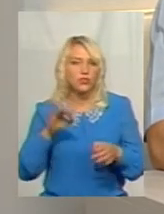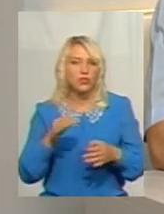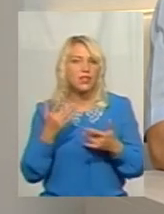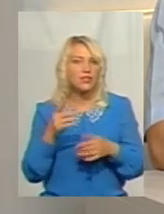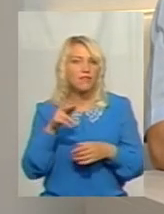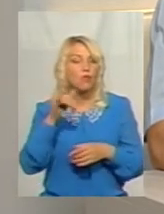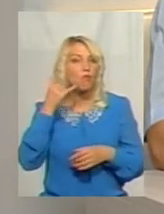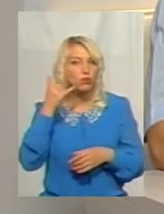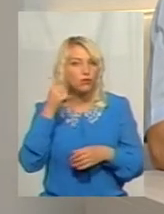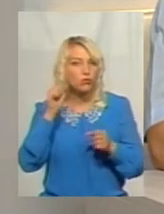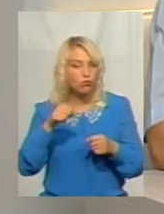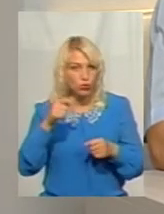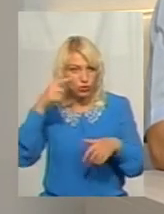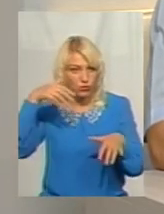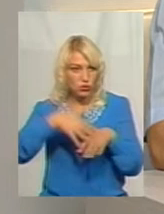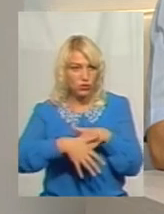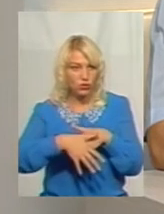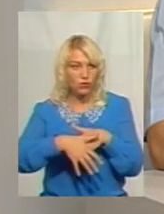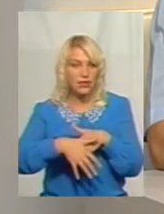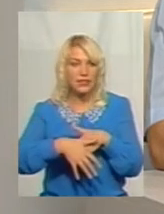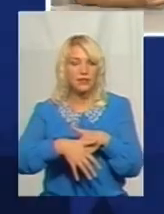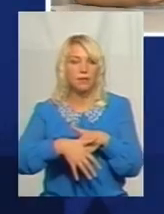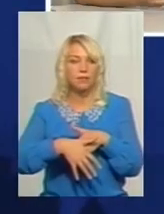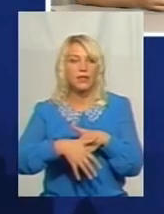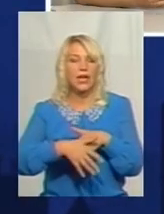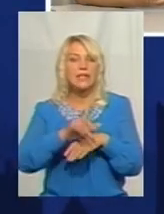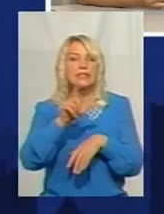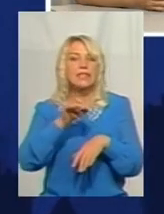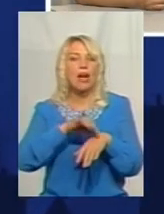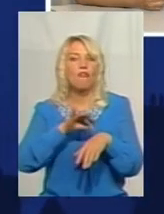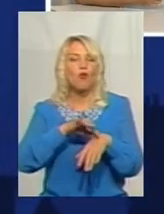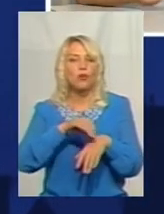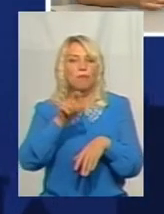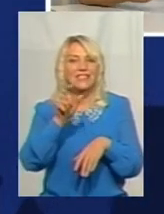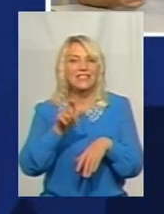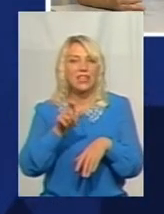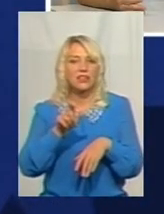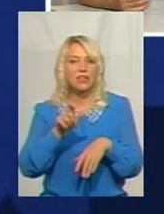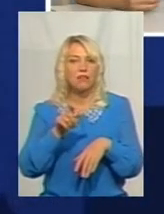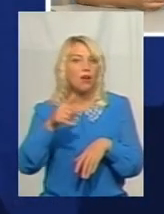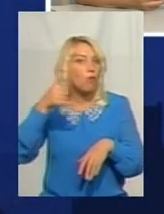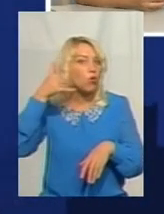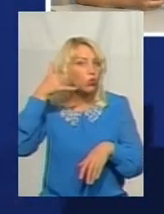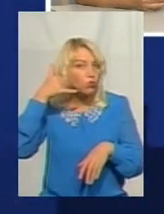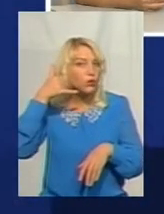по телефону може зорієнтуватися з захворюванням в пацієнта по той бік трубки,